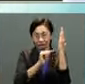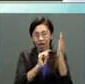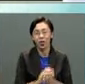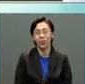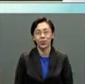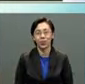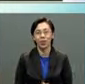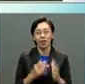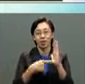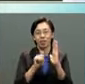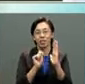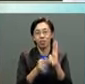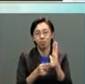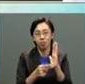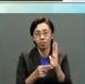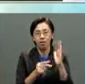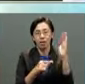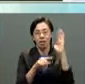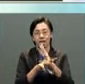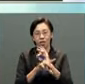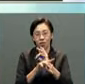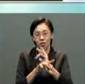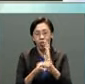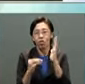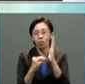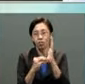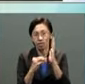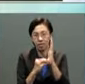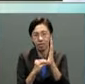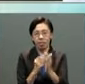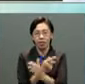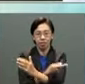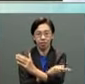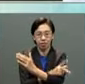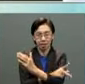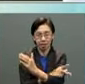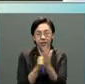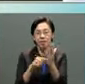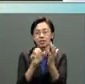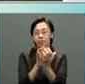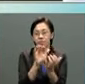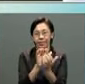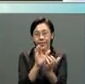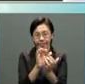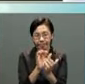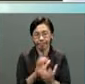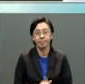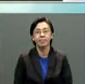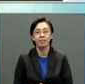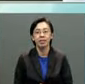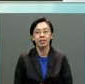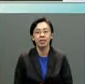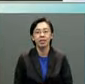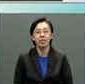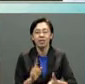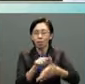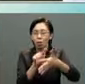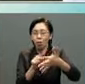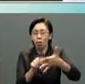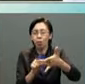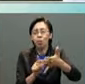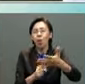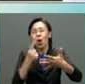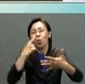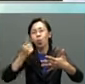ก็คือปทุมธานีระยองกรุงเทพมหานครภูเก็ตสมุทรปราการนะครับก็ยังวนเวียนอยู่ภาพเ